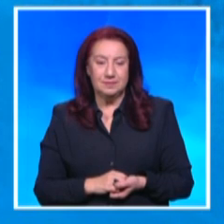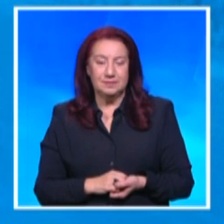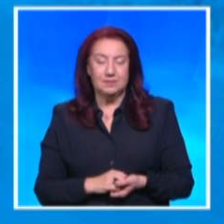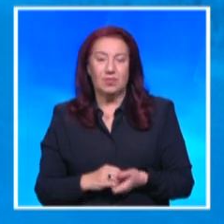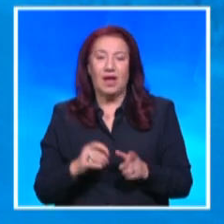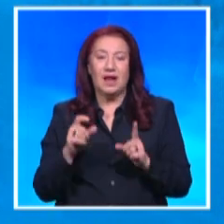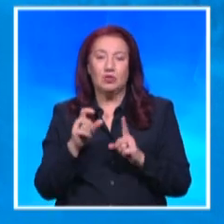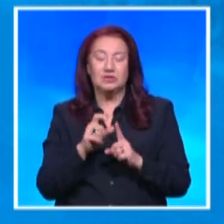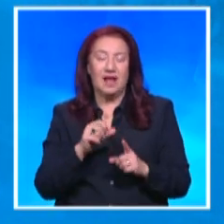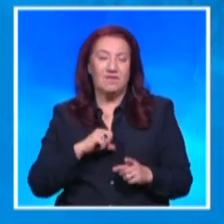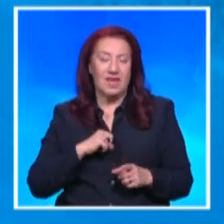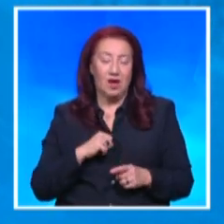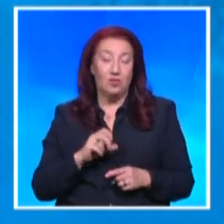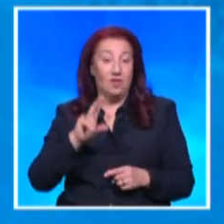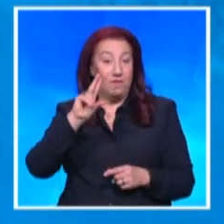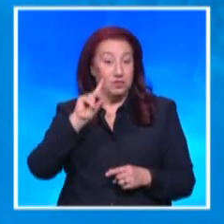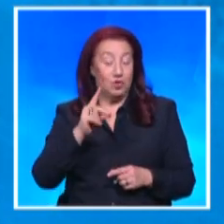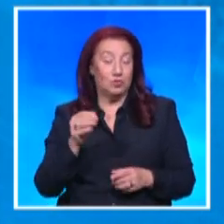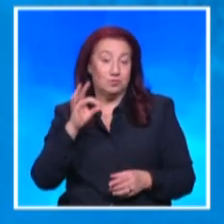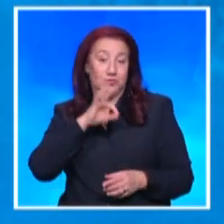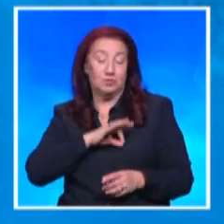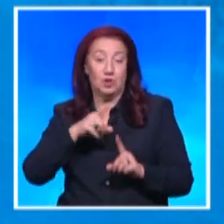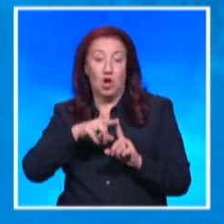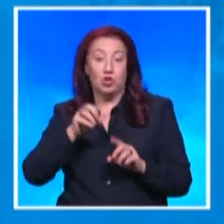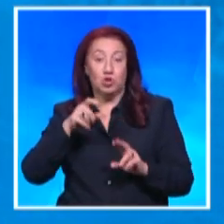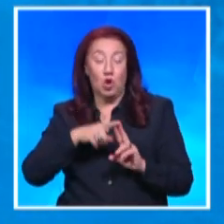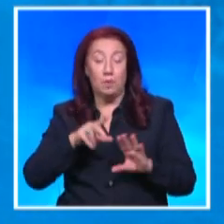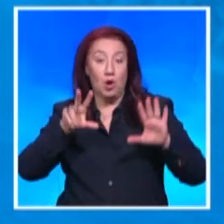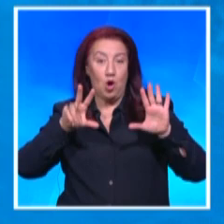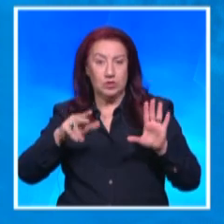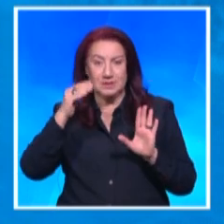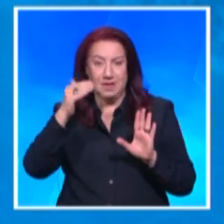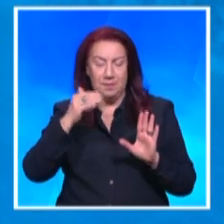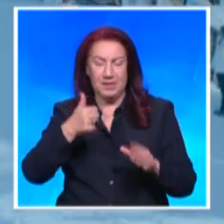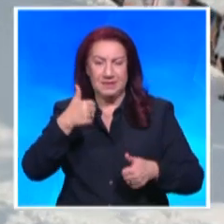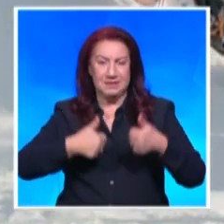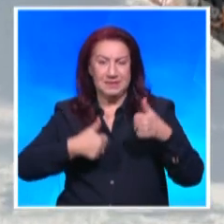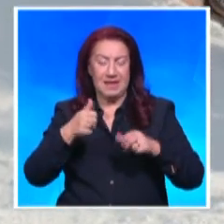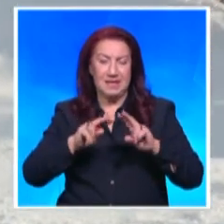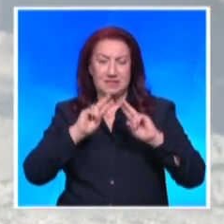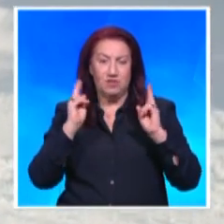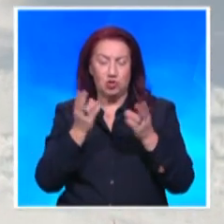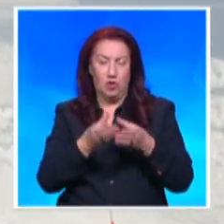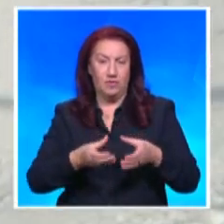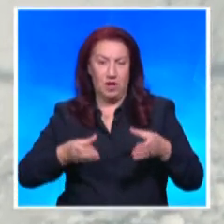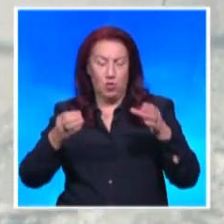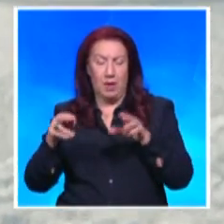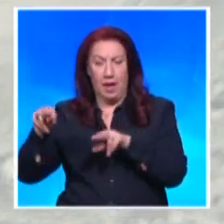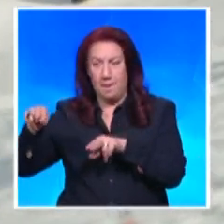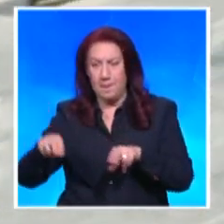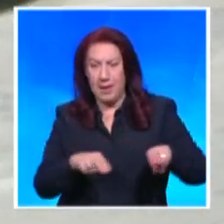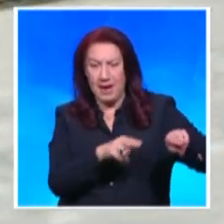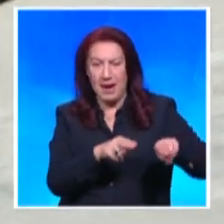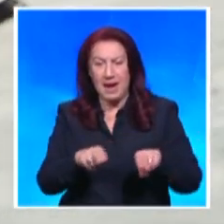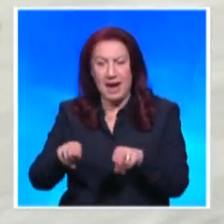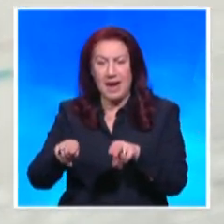Радослав Янков второ поредно класиране в топ 8 на състезание от Световната купа по сноуборд. В паралелния слалом в Давос Янков се